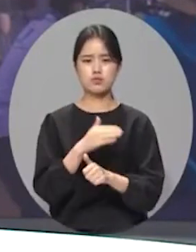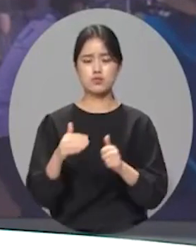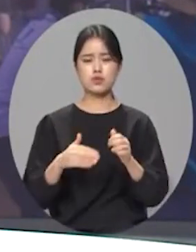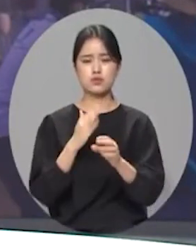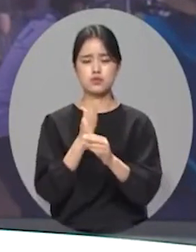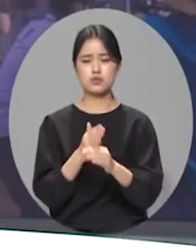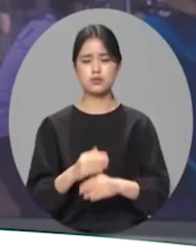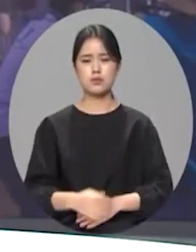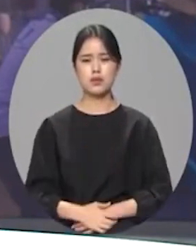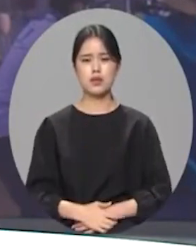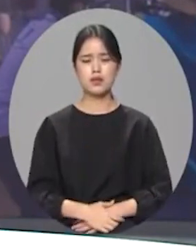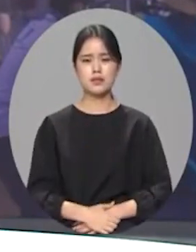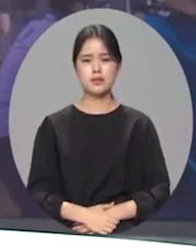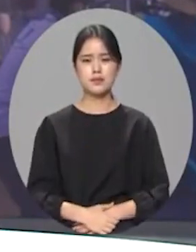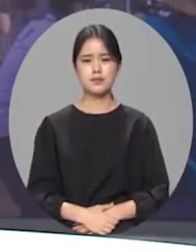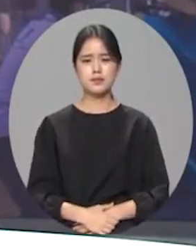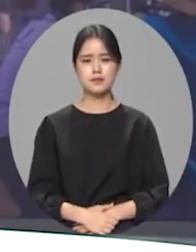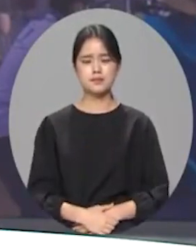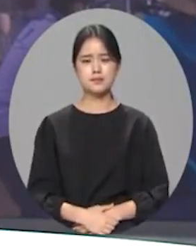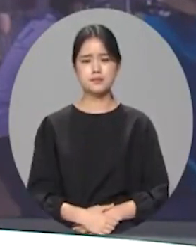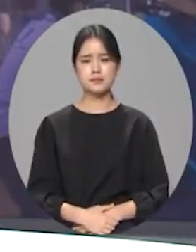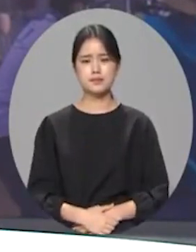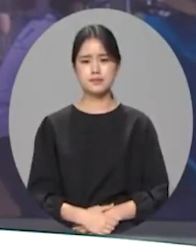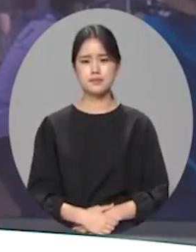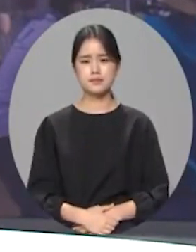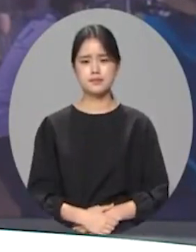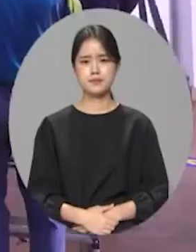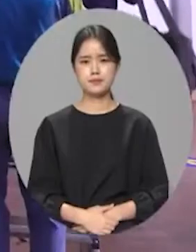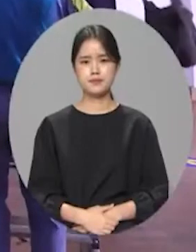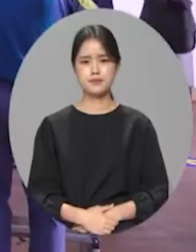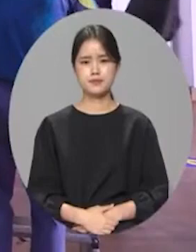형성되고 있습니다. 한범수 기자입니다.